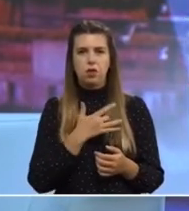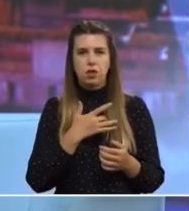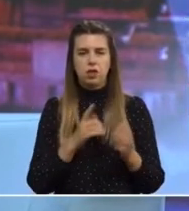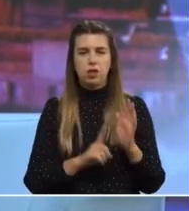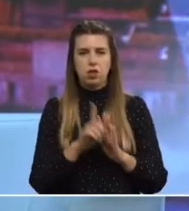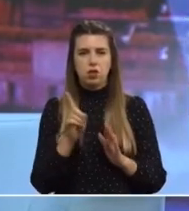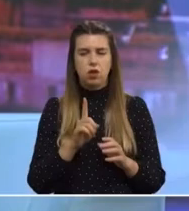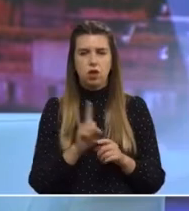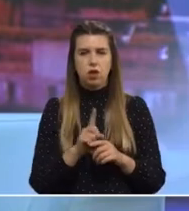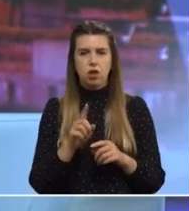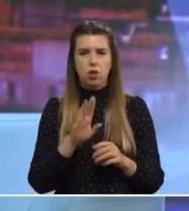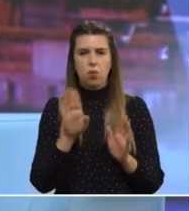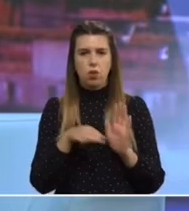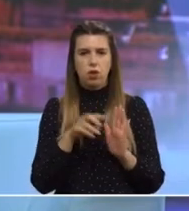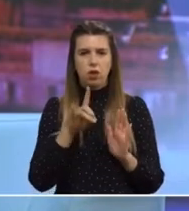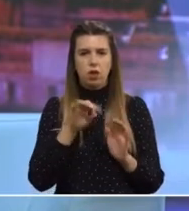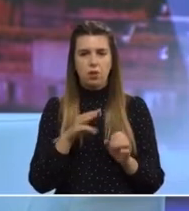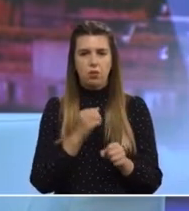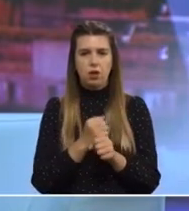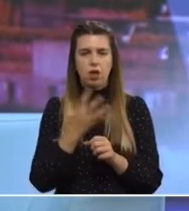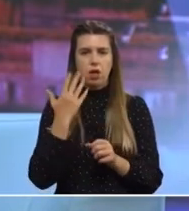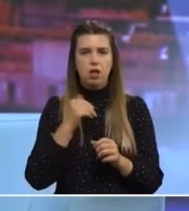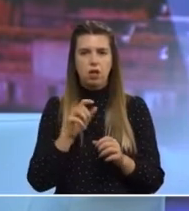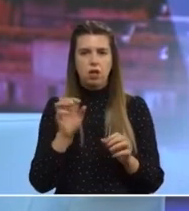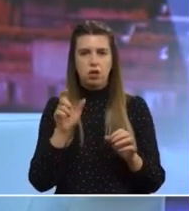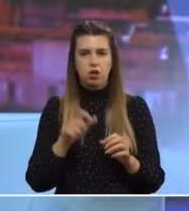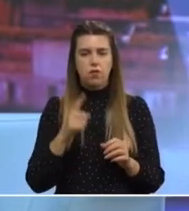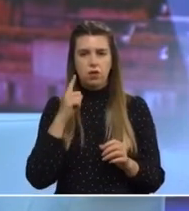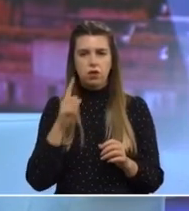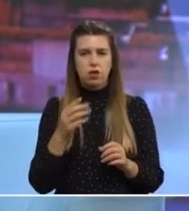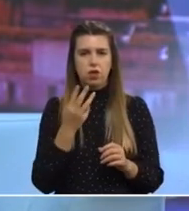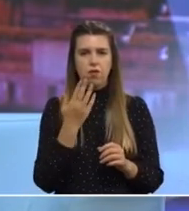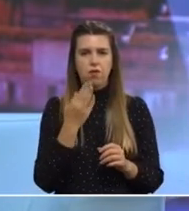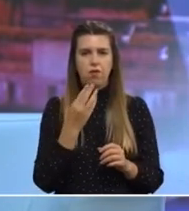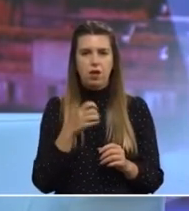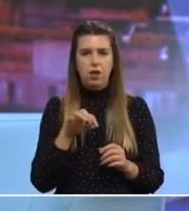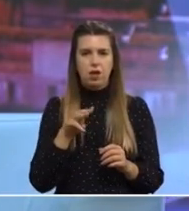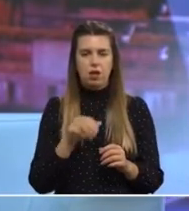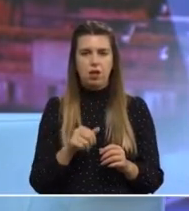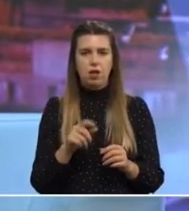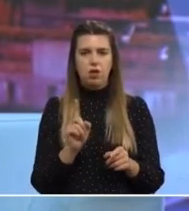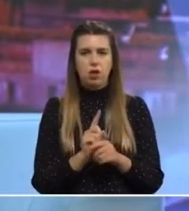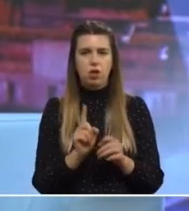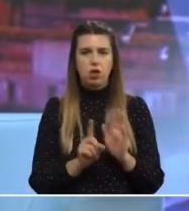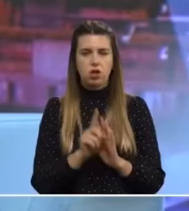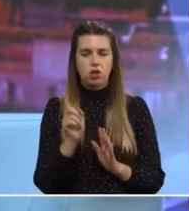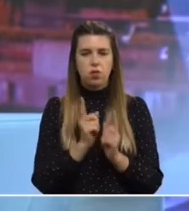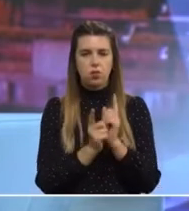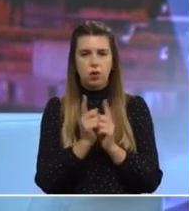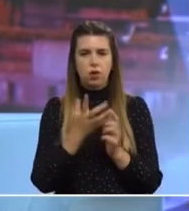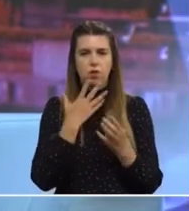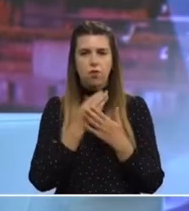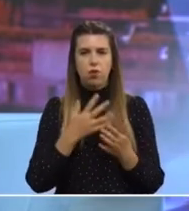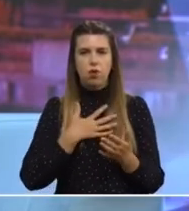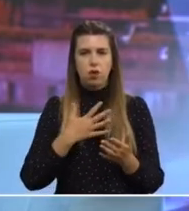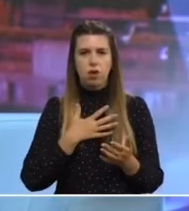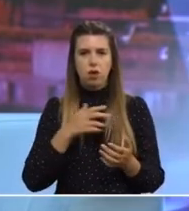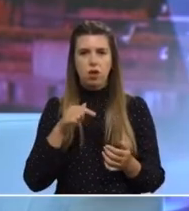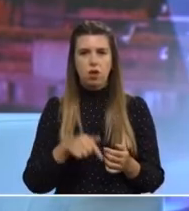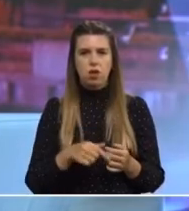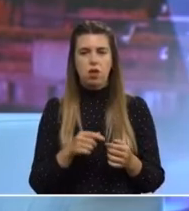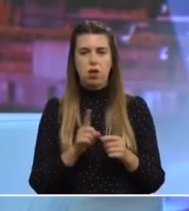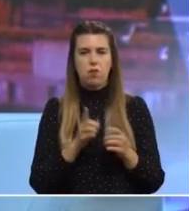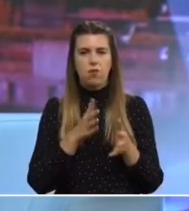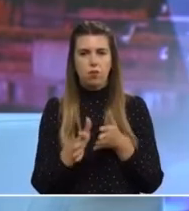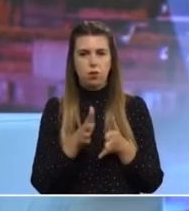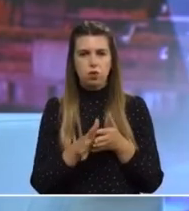его сердце начинает подстраиваться под ритм. Когда человек слышит звук флейты, он невольно начинает перестраивать свое дыхание. И